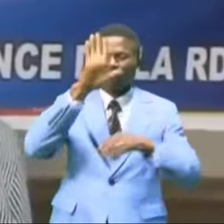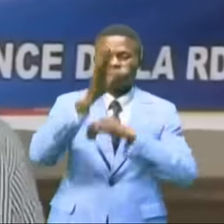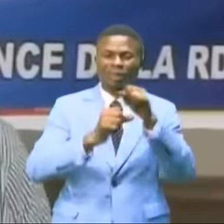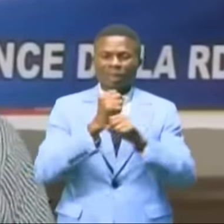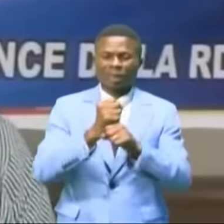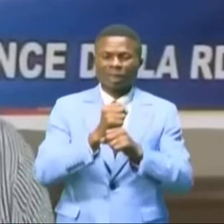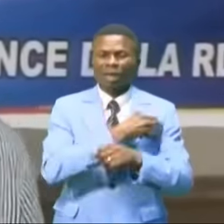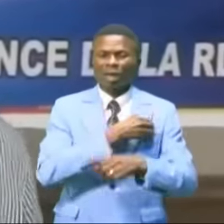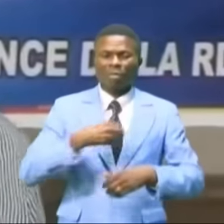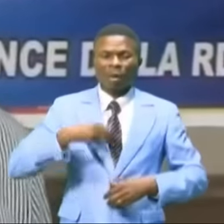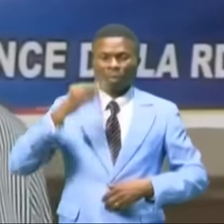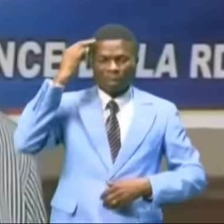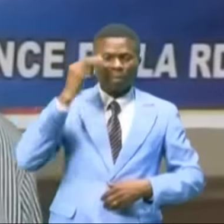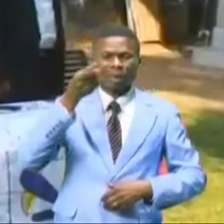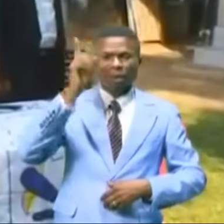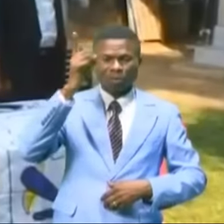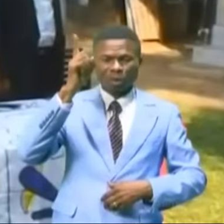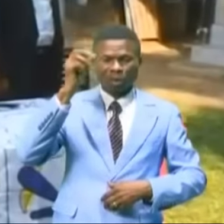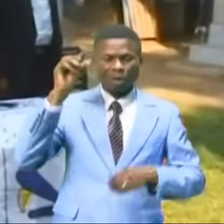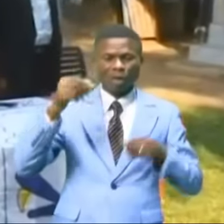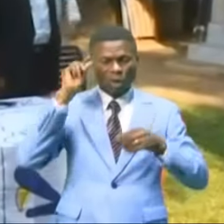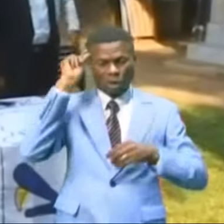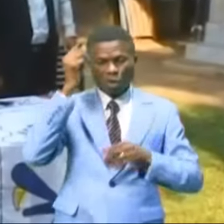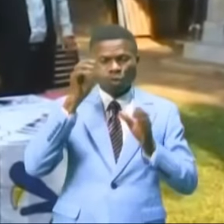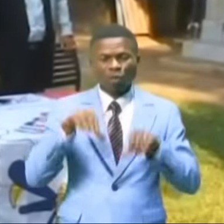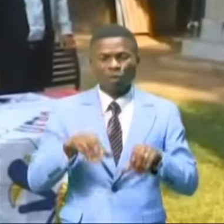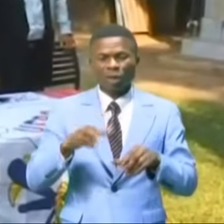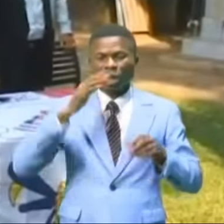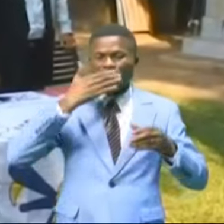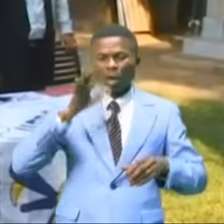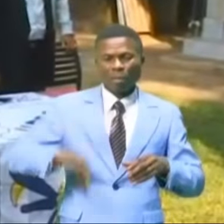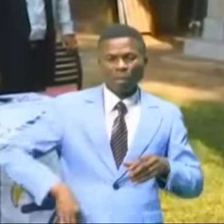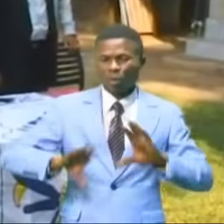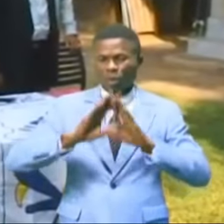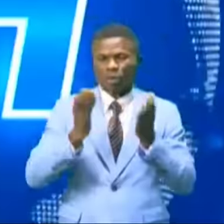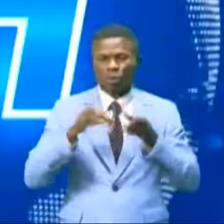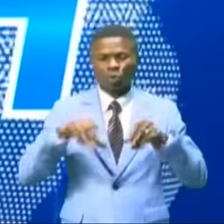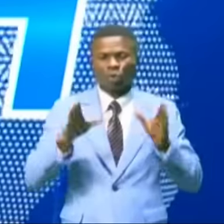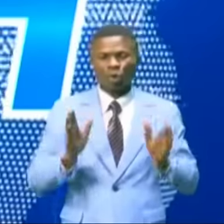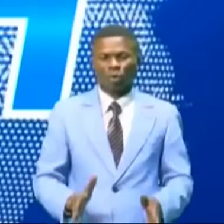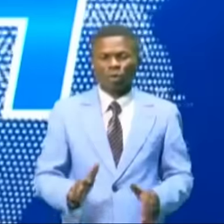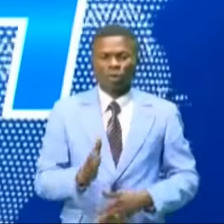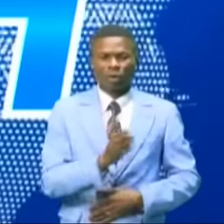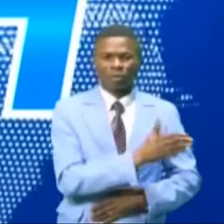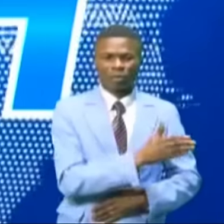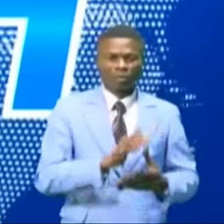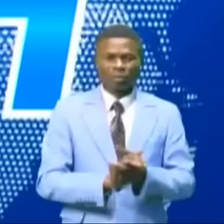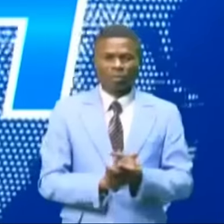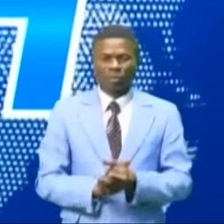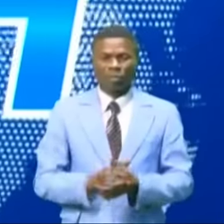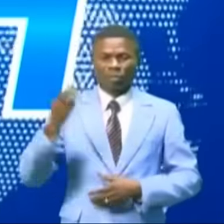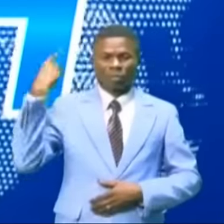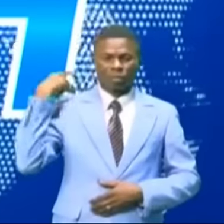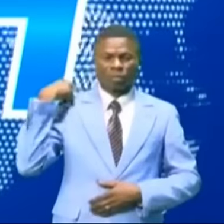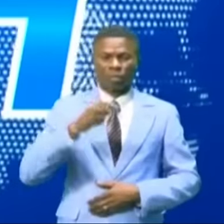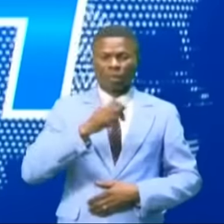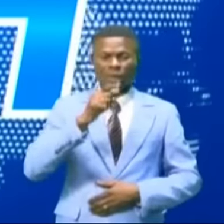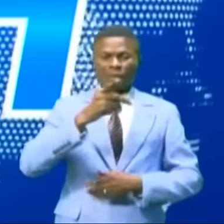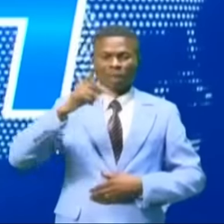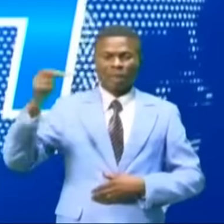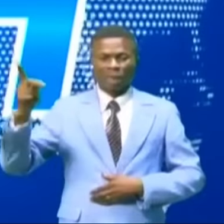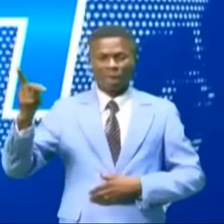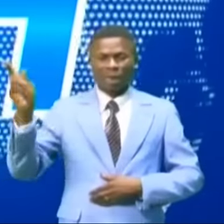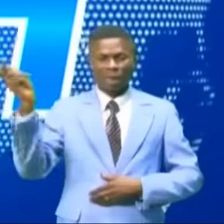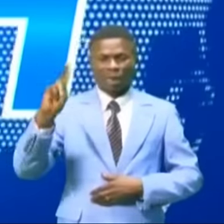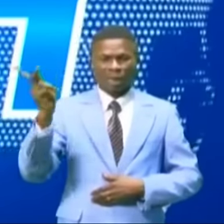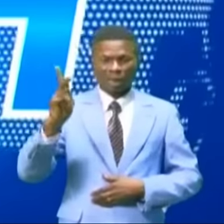nouvelle patronne du gouvernement congolais pour le bonheur de tous les Congolais. La notabilité du Grand Kasaï a